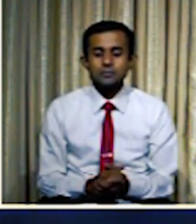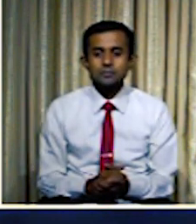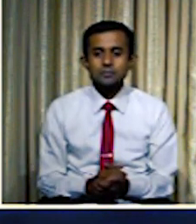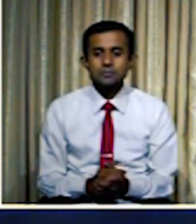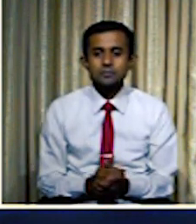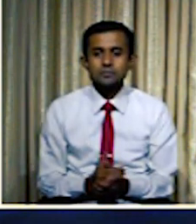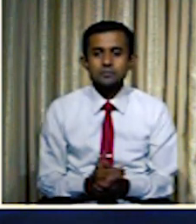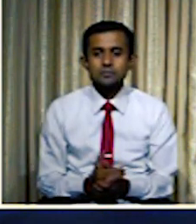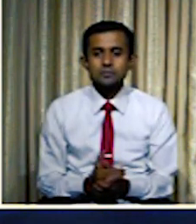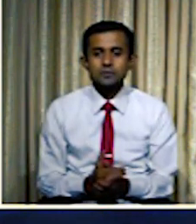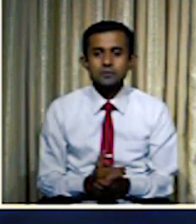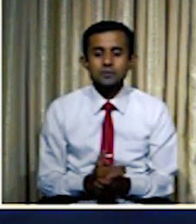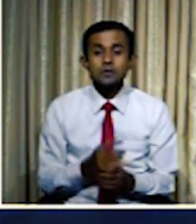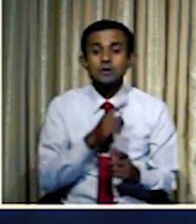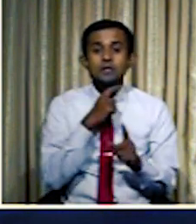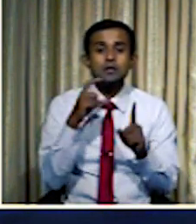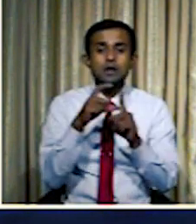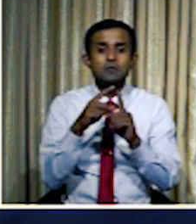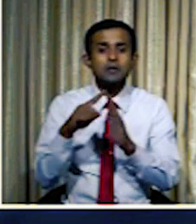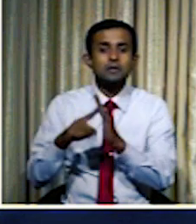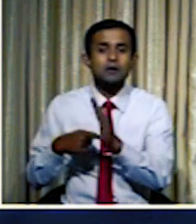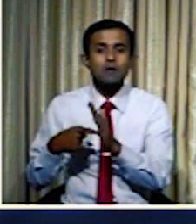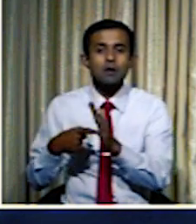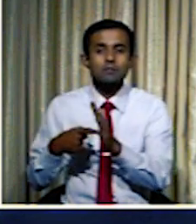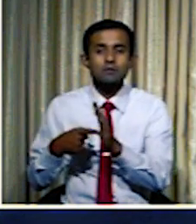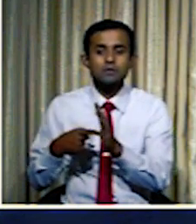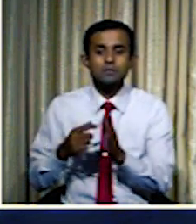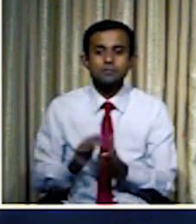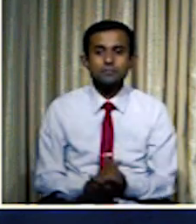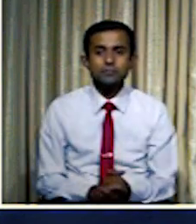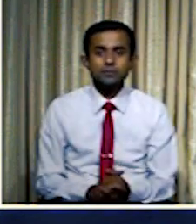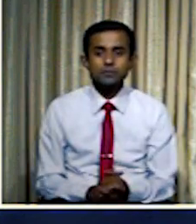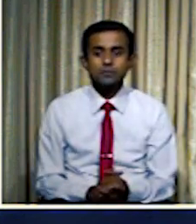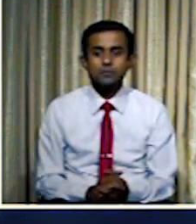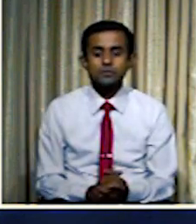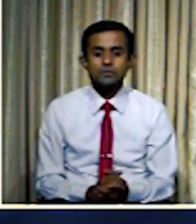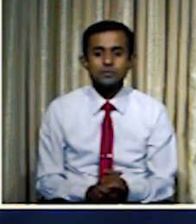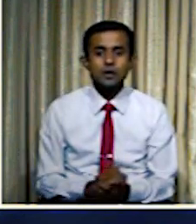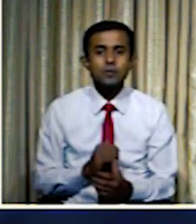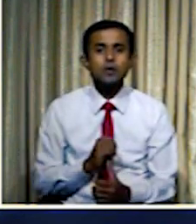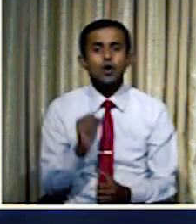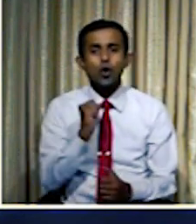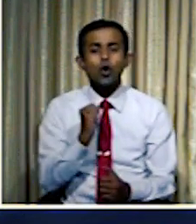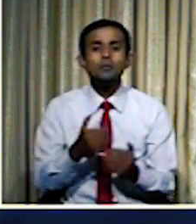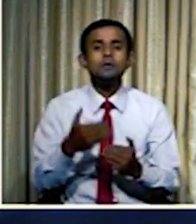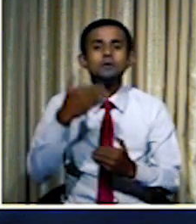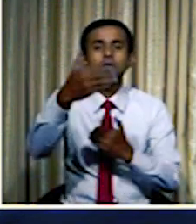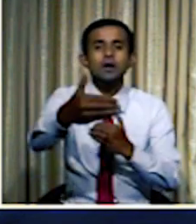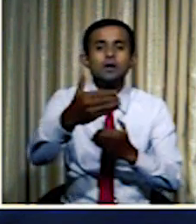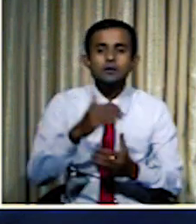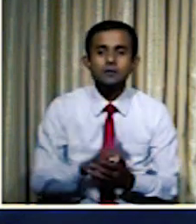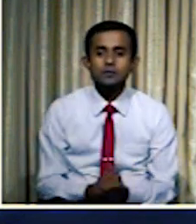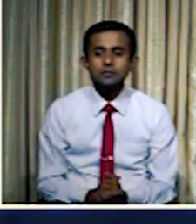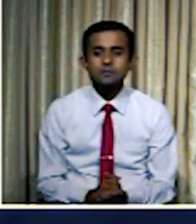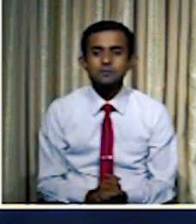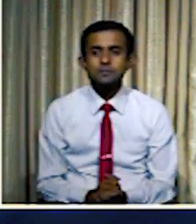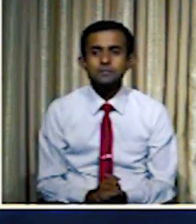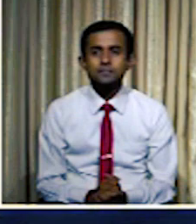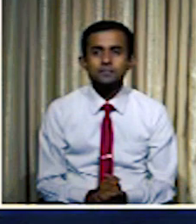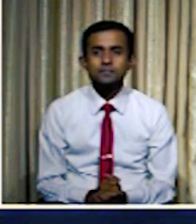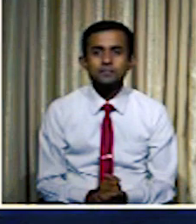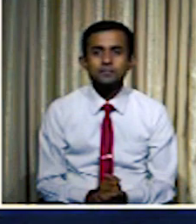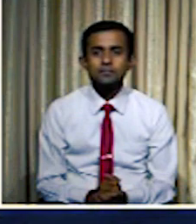මේ දෙසැම්බර් ජනවාරි වෙනකොට. එතකොට අපි කොහොමද මෙතනින් ඉස්සරහට යන්නේ?